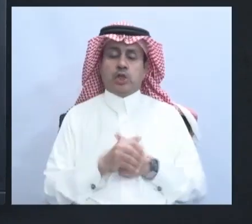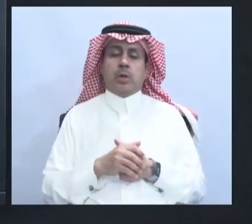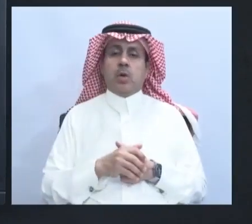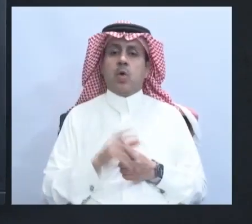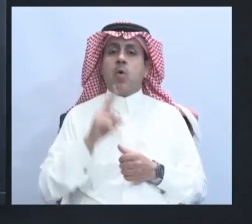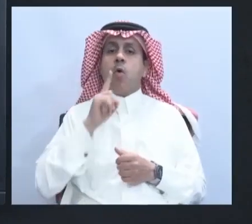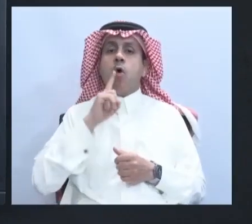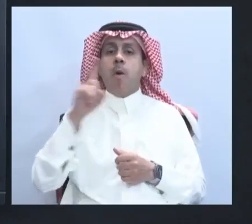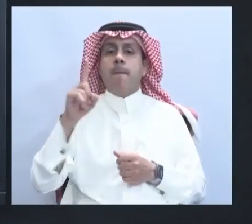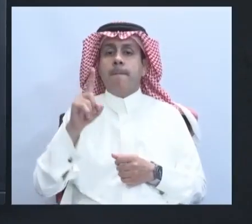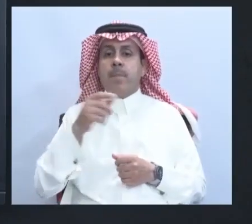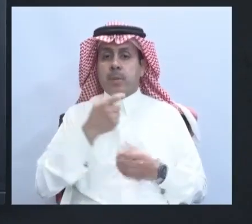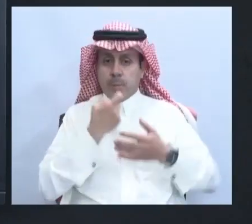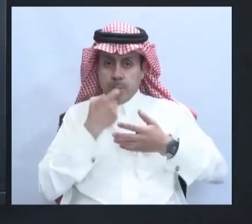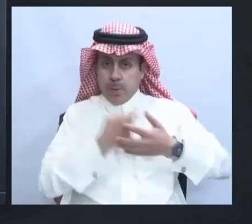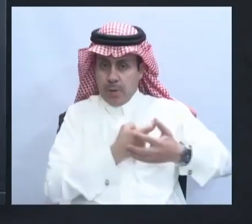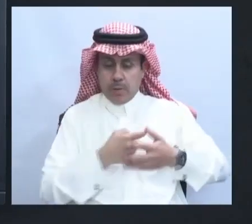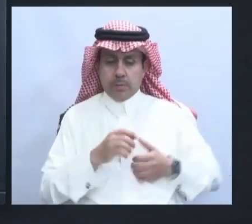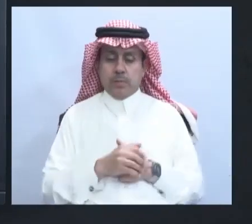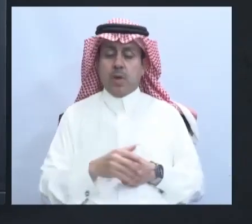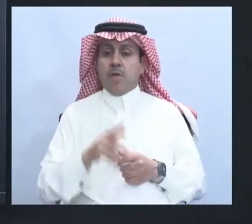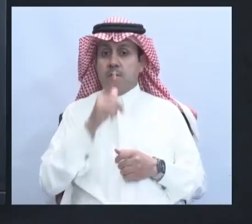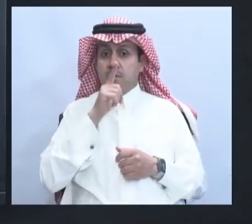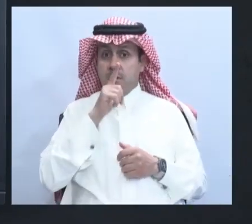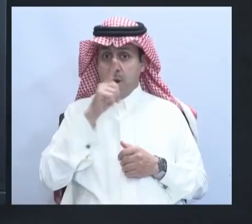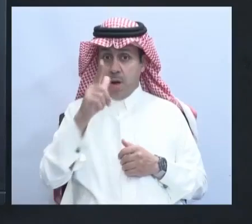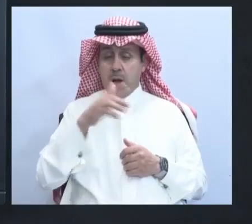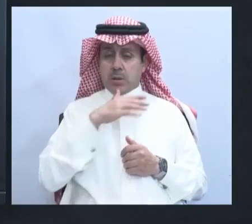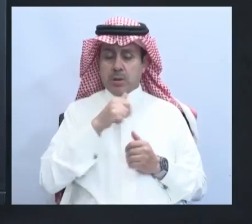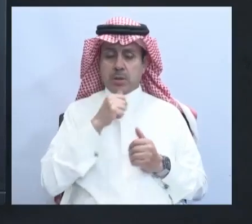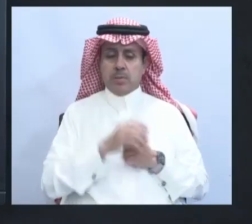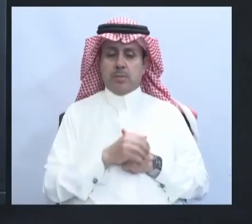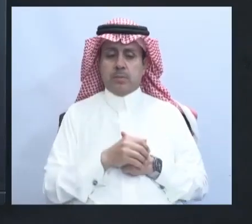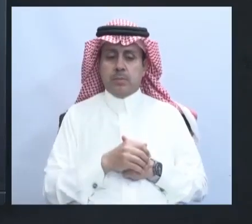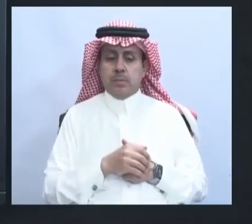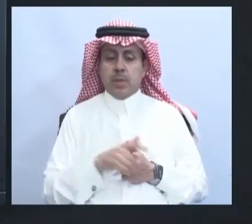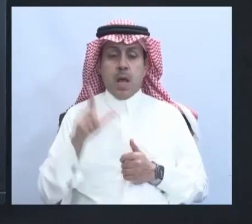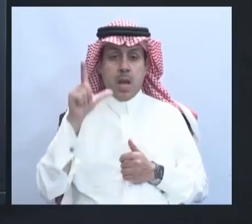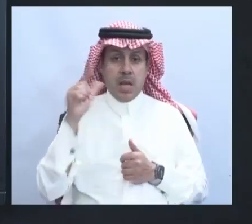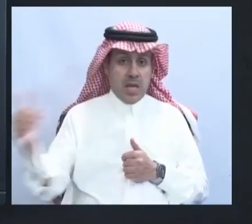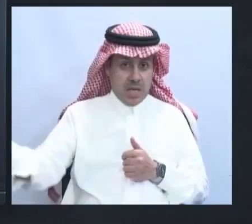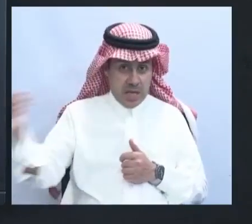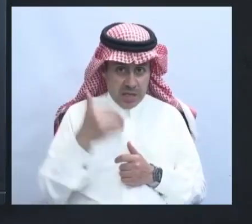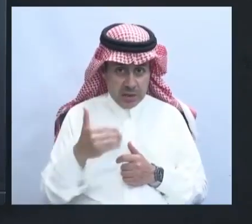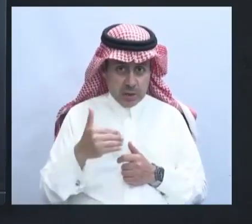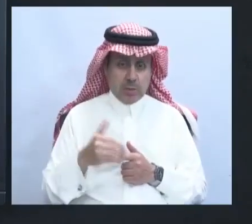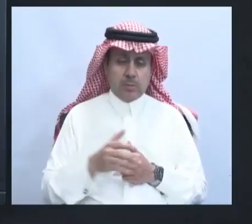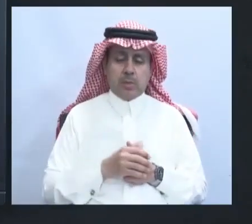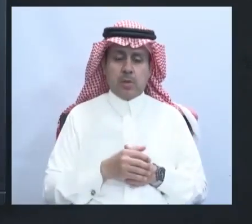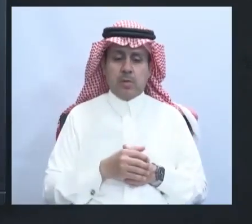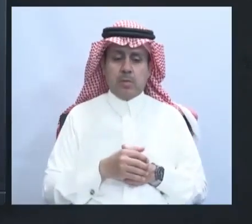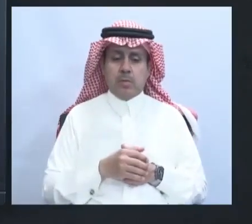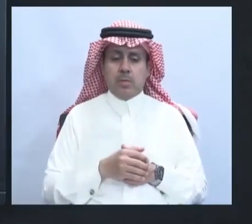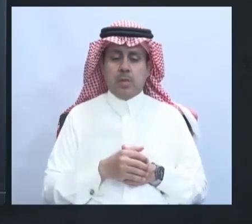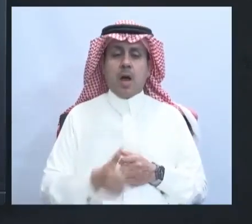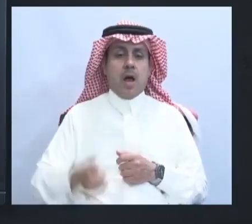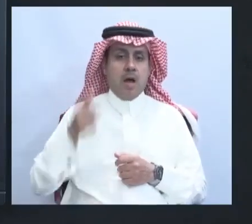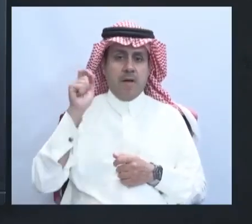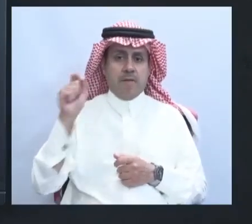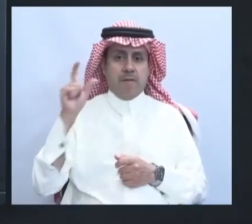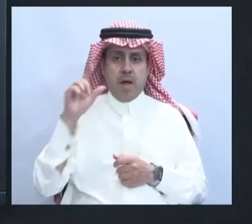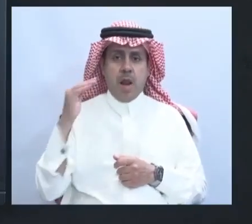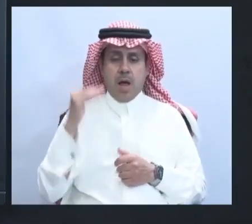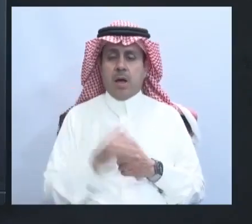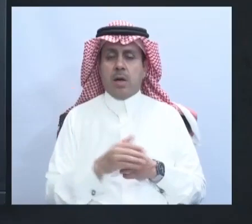امها من الرضاعه فقال النبي صلى الله عليه وسلم ليلج عليك اي ليدخل عليك افلح ابن